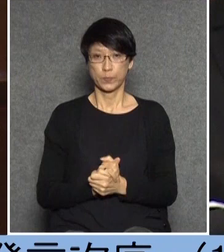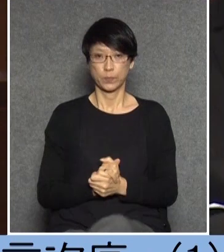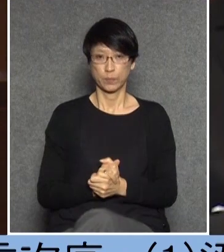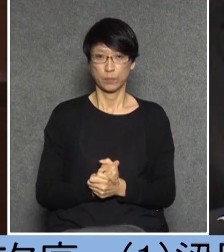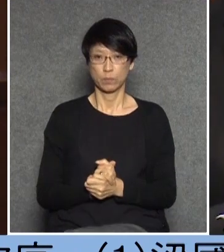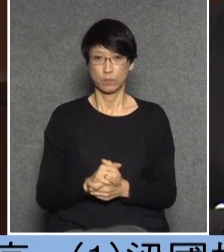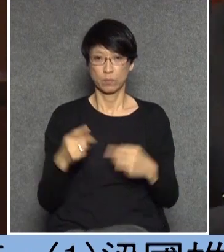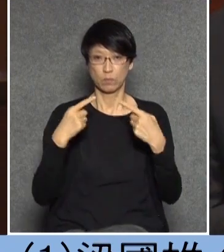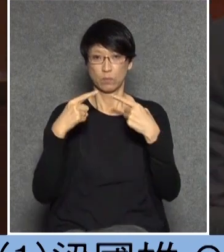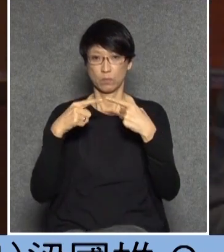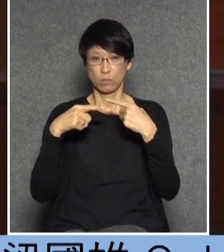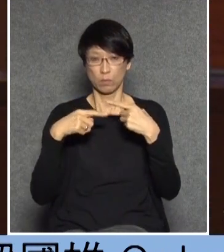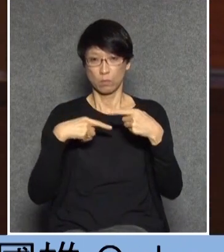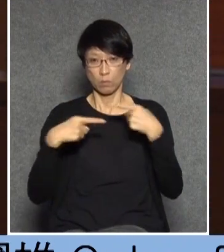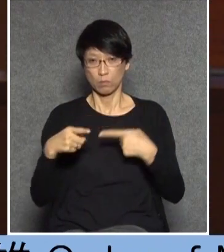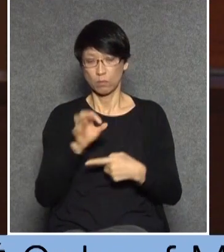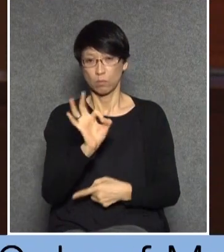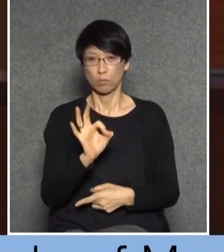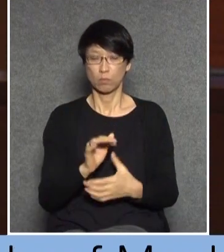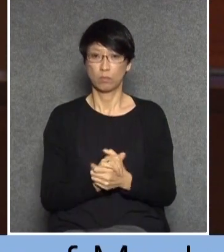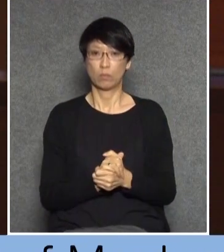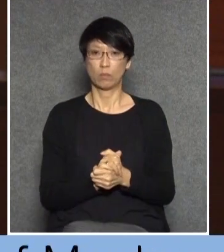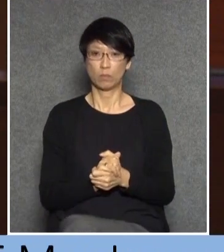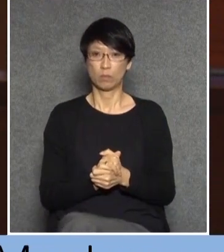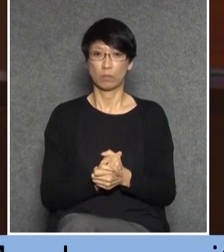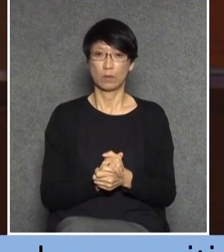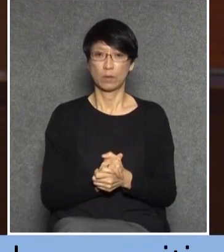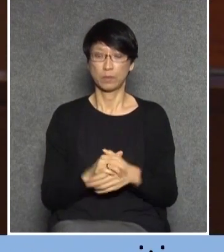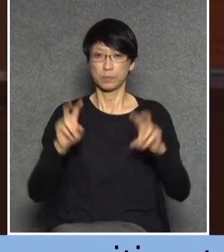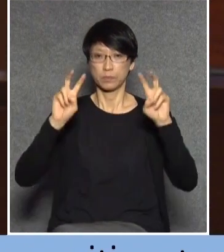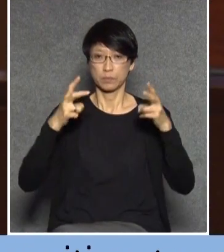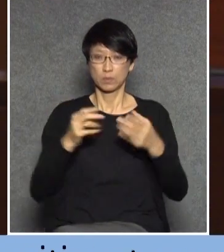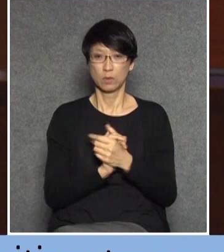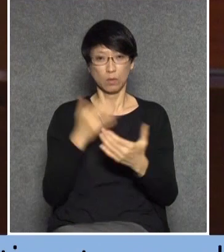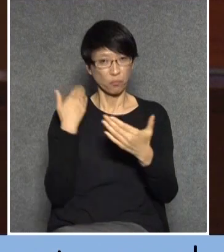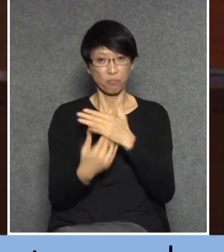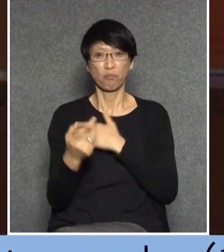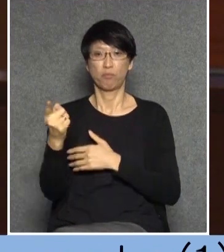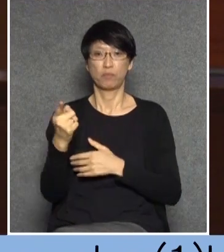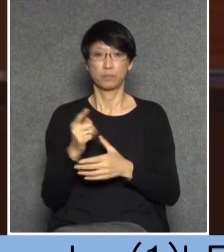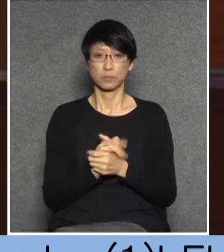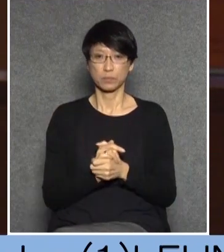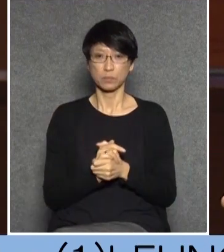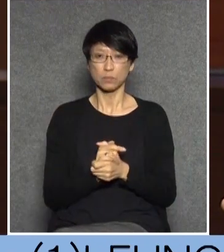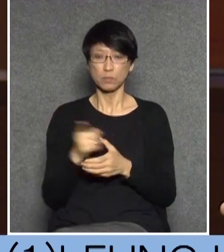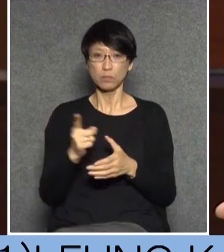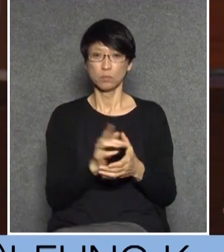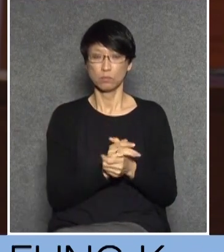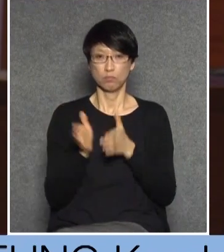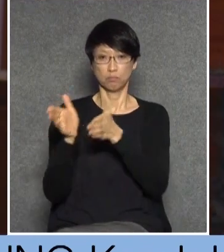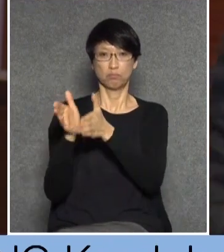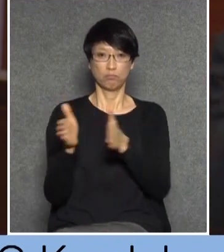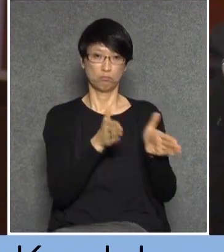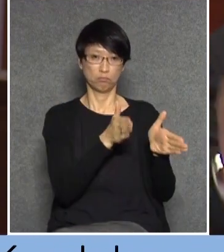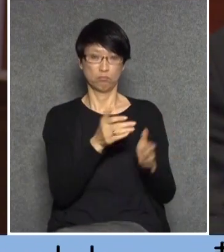点样离题啊？离题！喂，大佬呢嚟离谱啊！我话俾你听，你互相推卸责任就得噶啦咩？